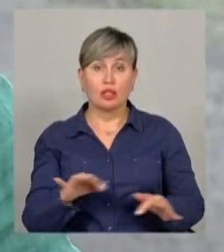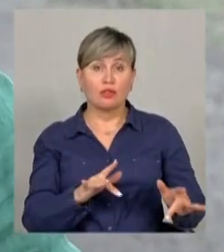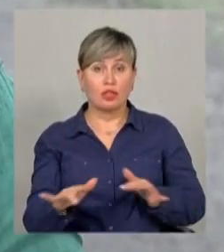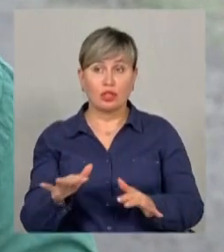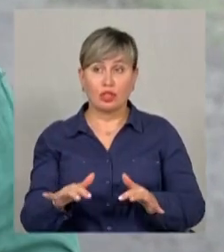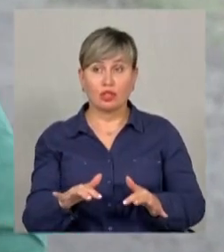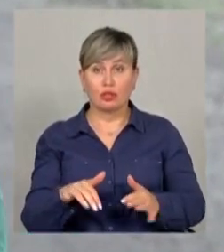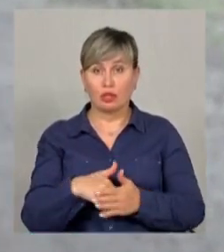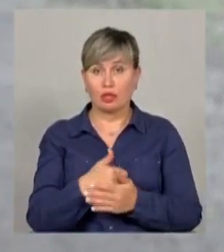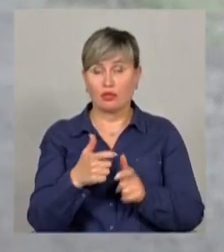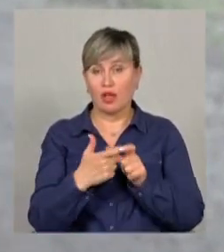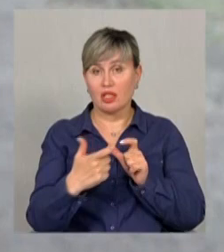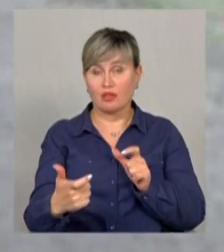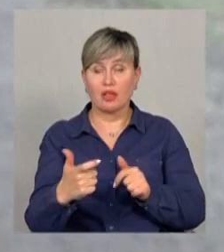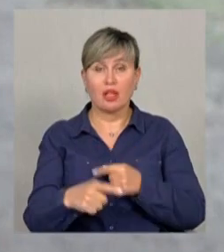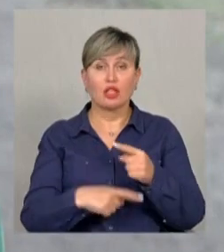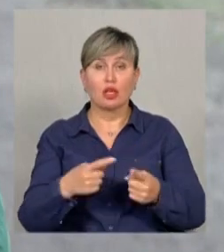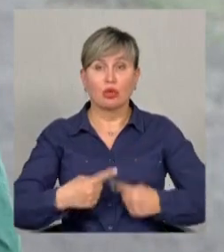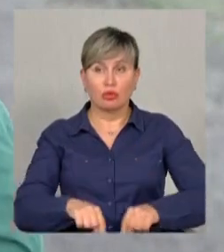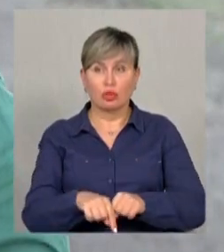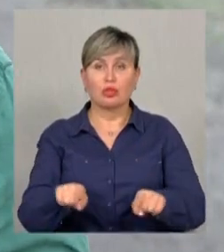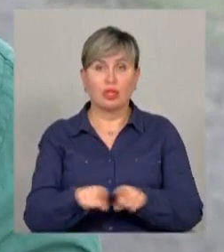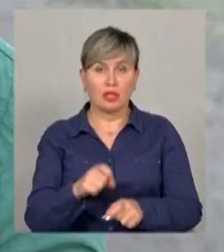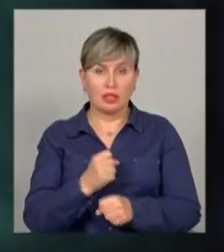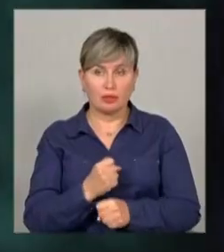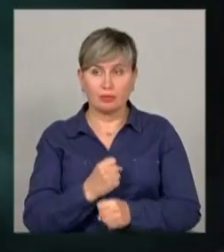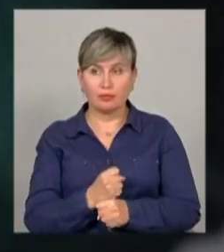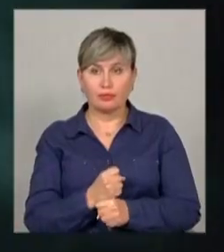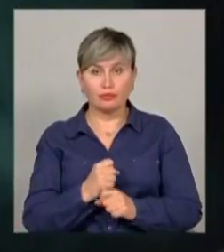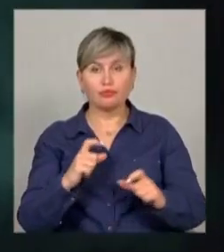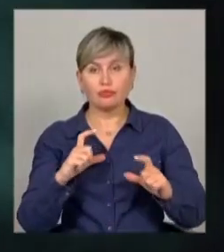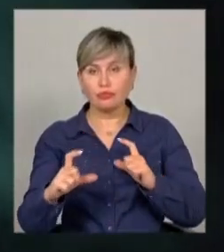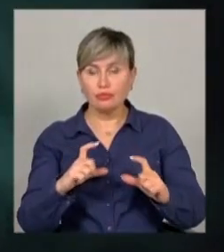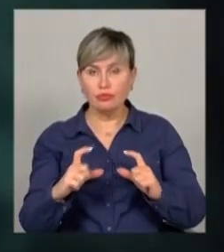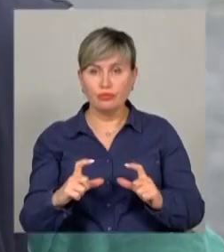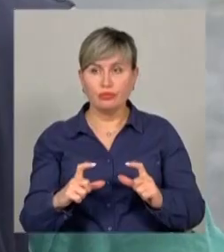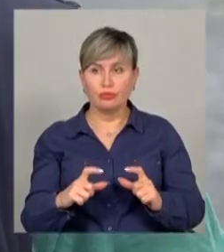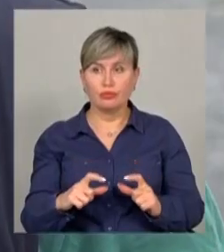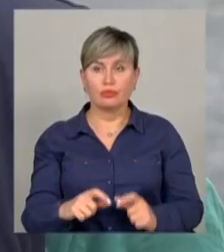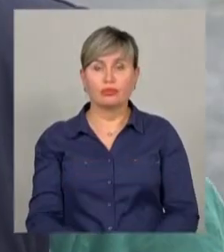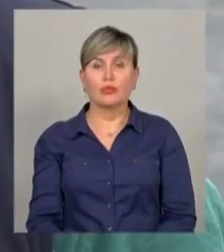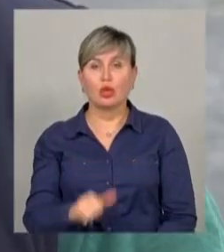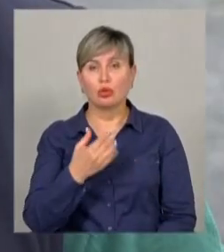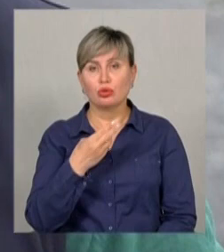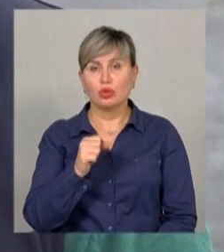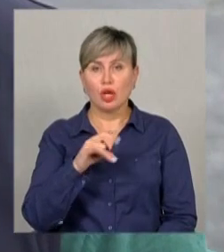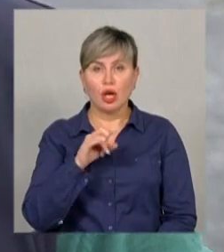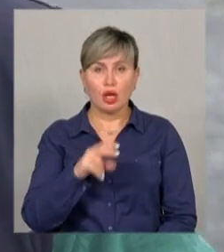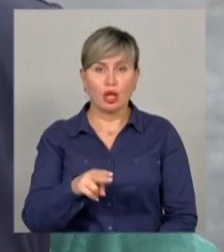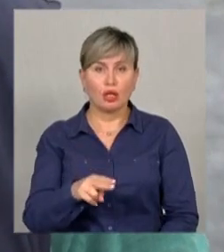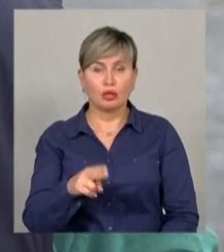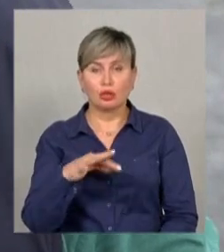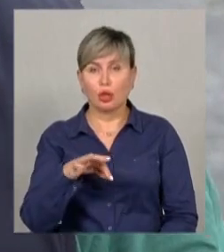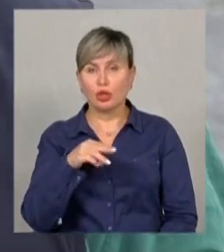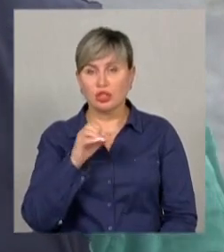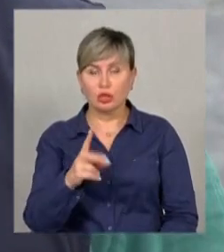перебрасываем уже на новый асфальт и на следующий участок вот так вот переходим в шахматном порядке. У Шарал-Достык дорога общая протяженность 180